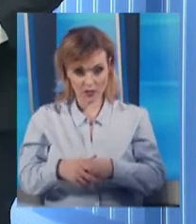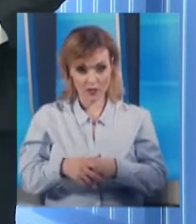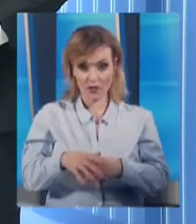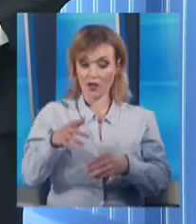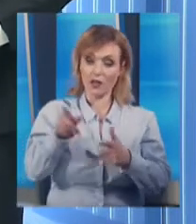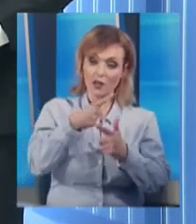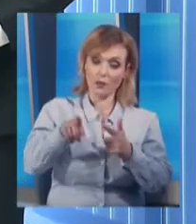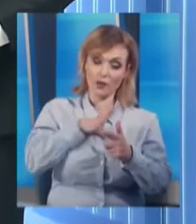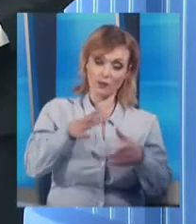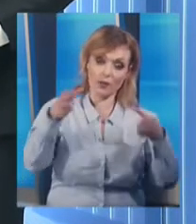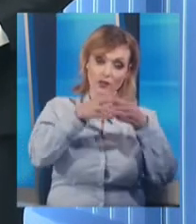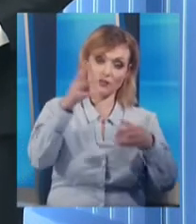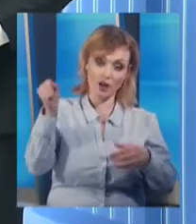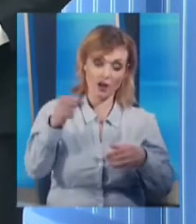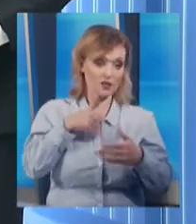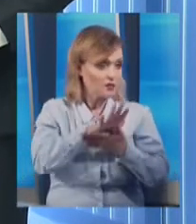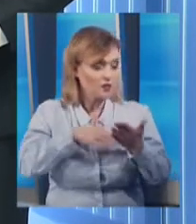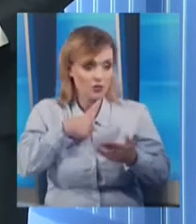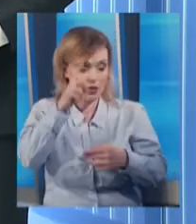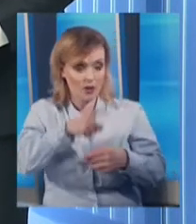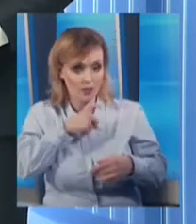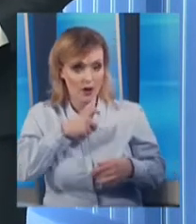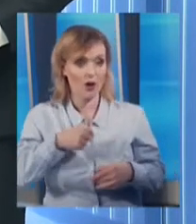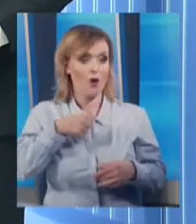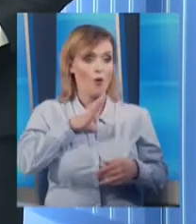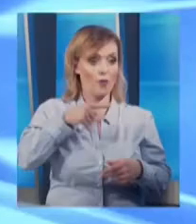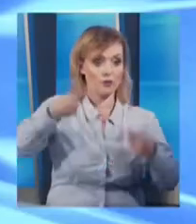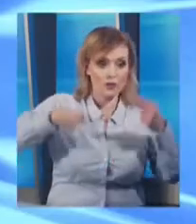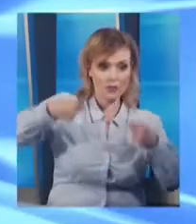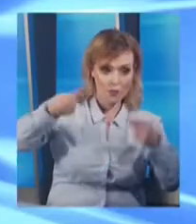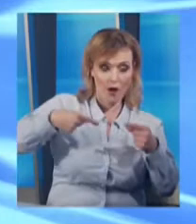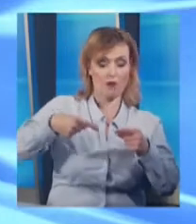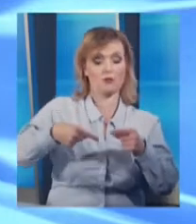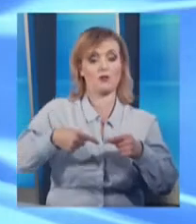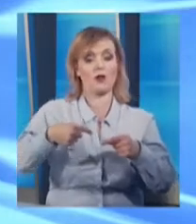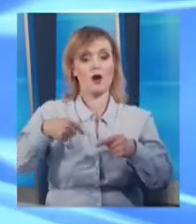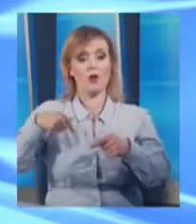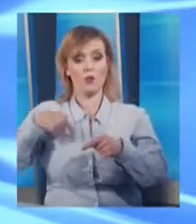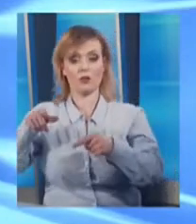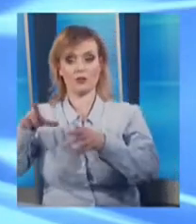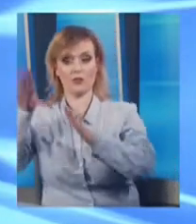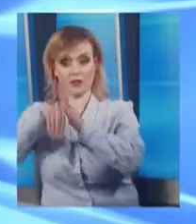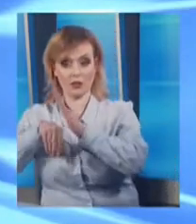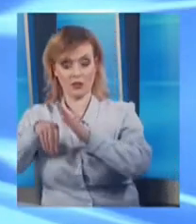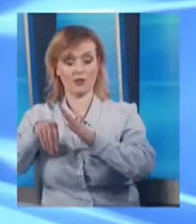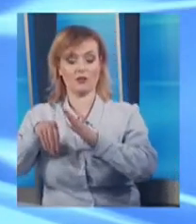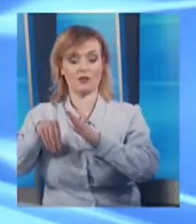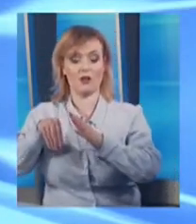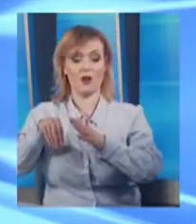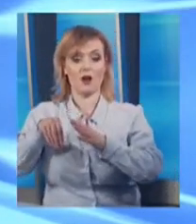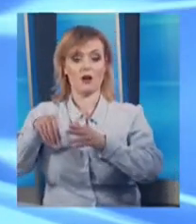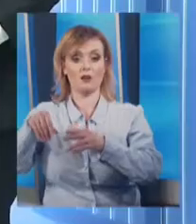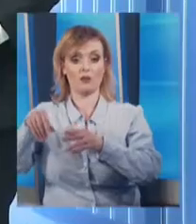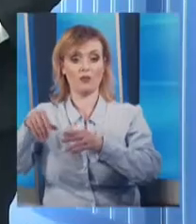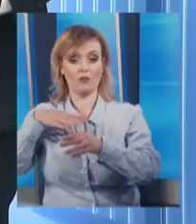platformei, da? Inițial, iertați-mă că eu nu înțeleg. A fost la dezbateri, era pe circumscripția Buiucani, în cadrul echipei... În